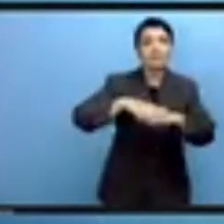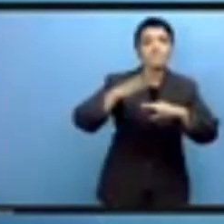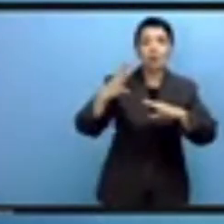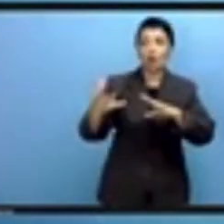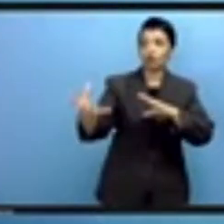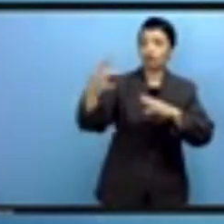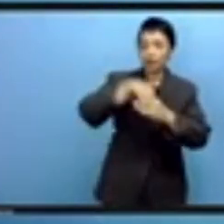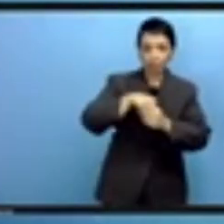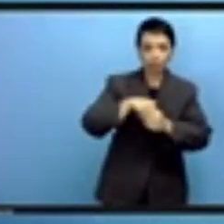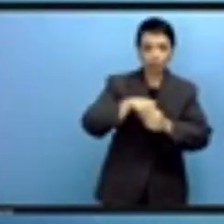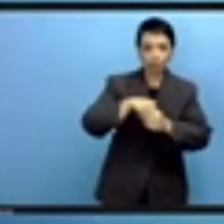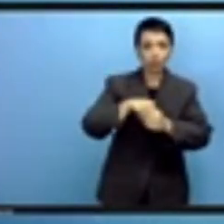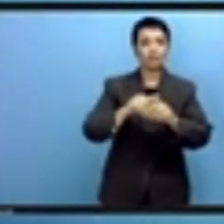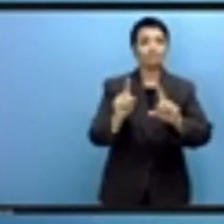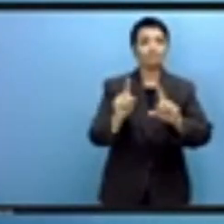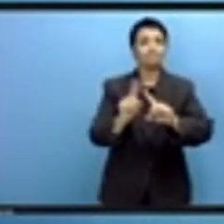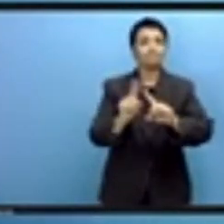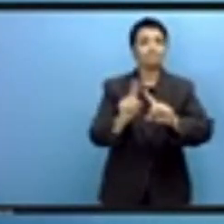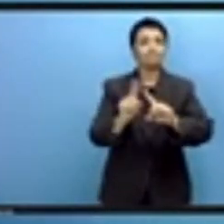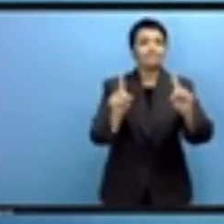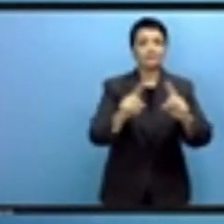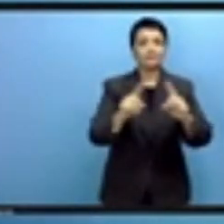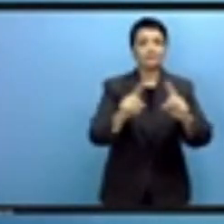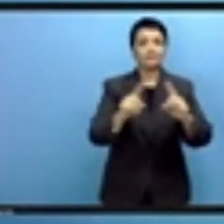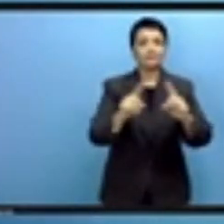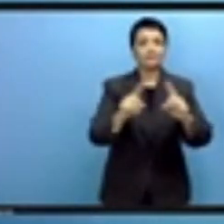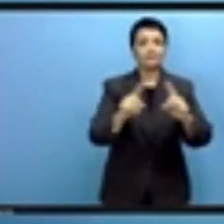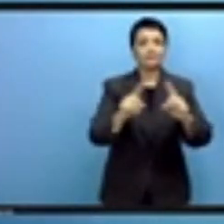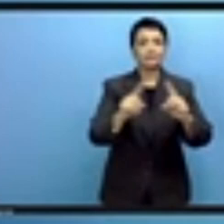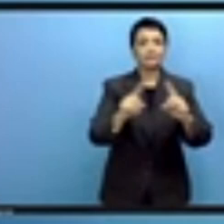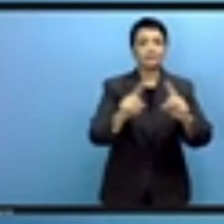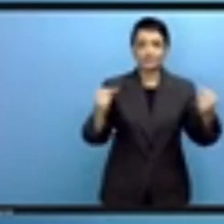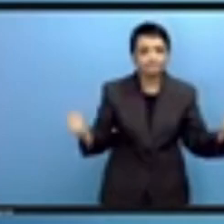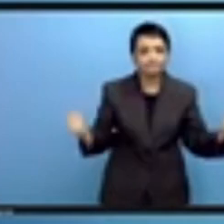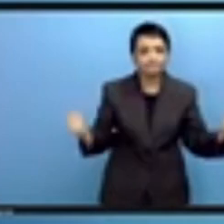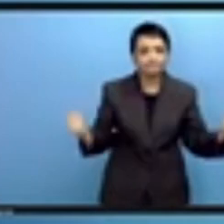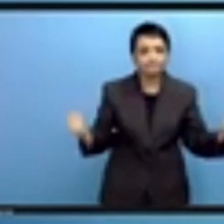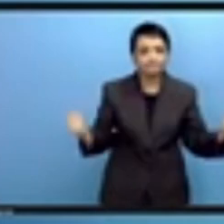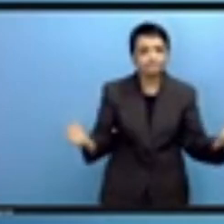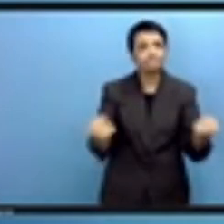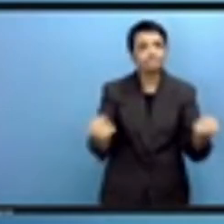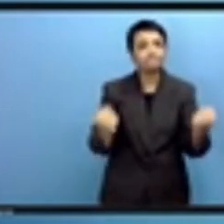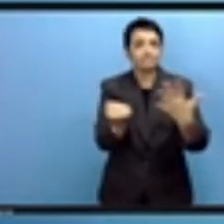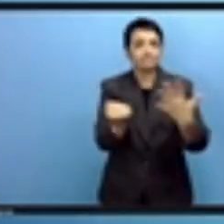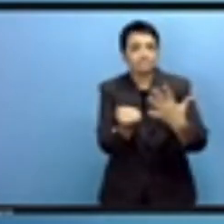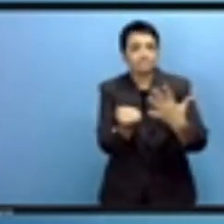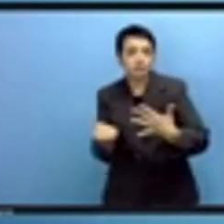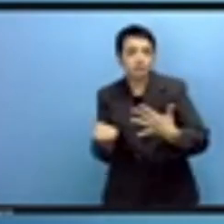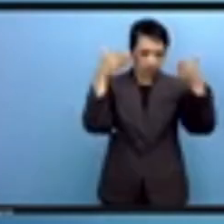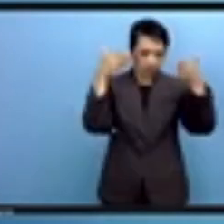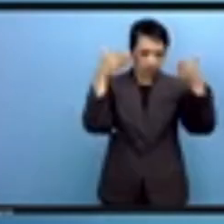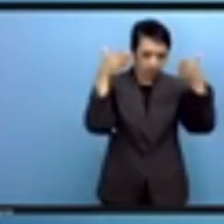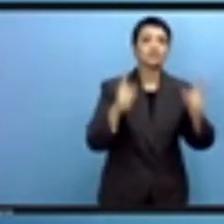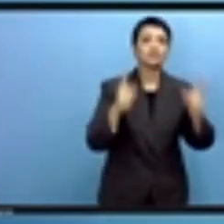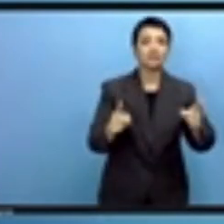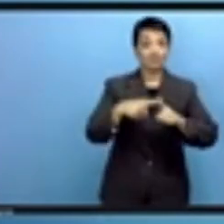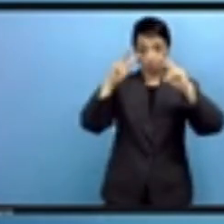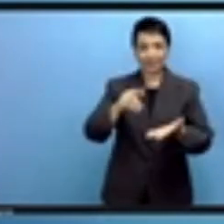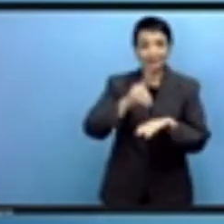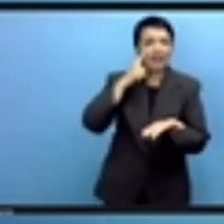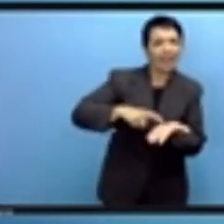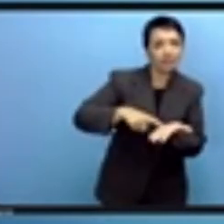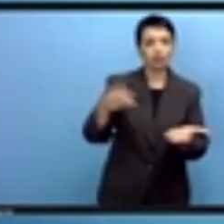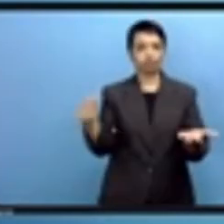演一个适当的角色。我们看到这个问题是非常紧